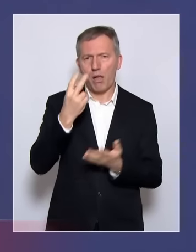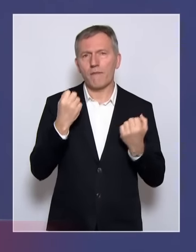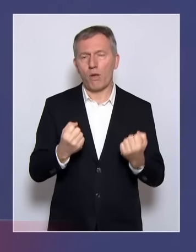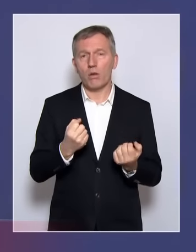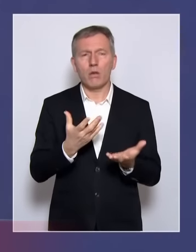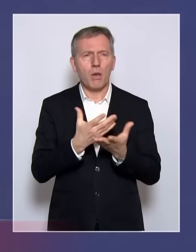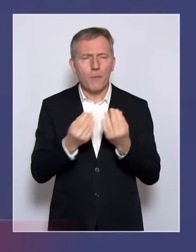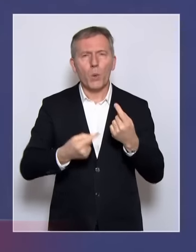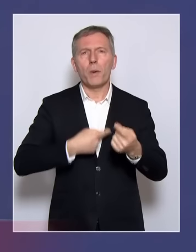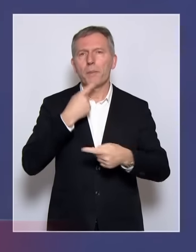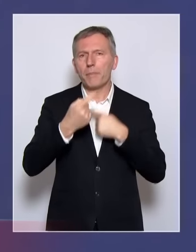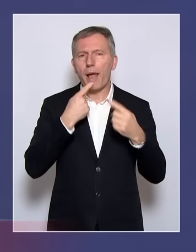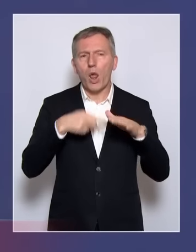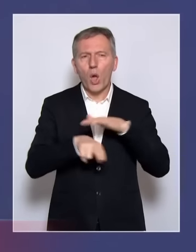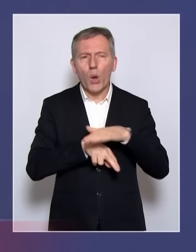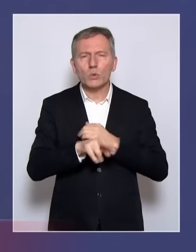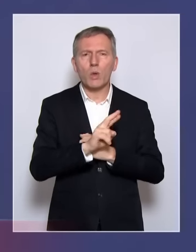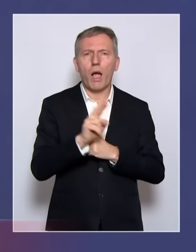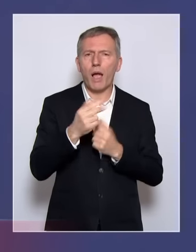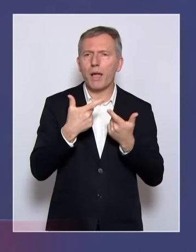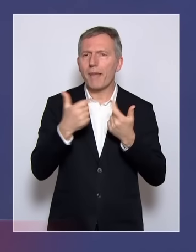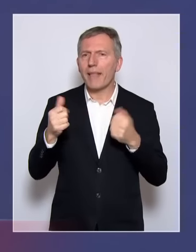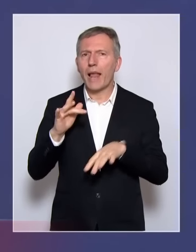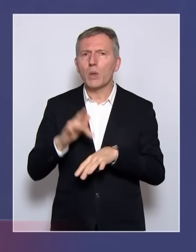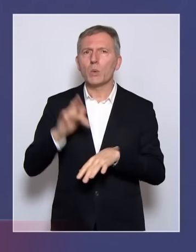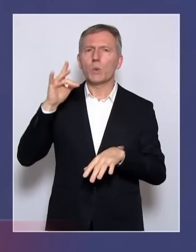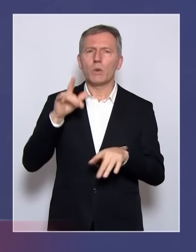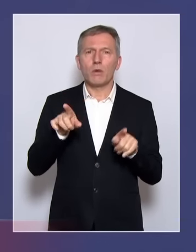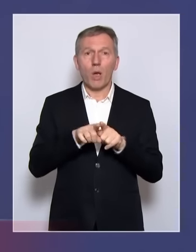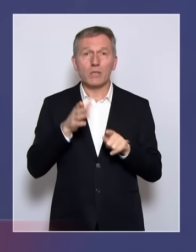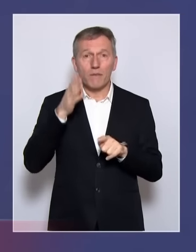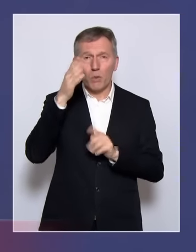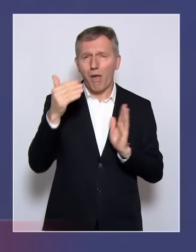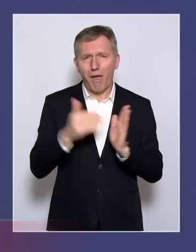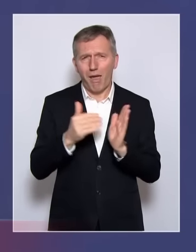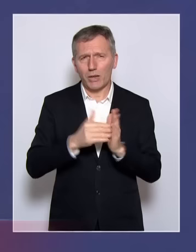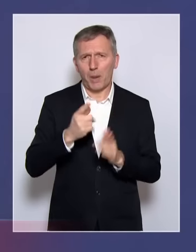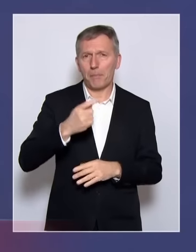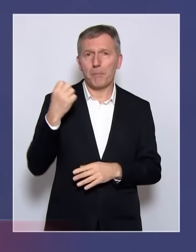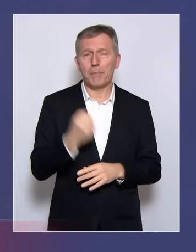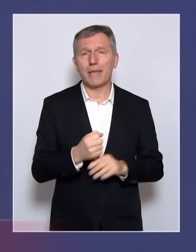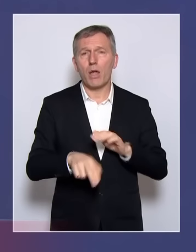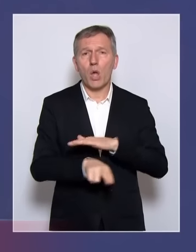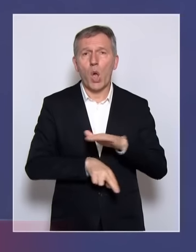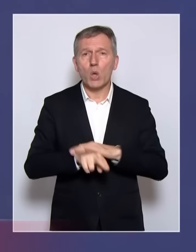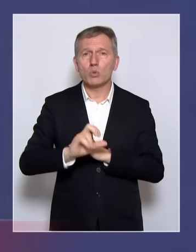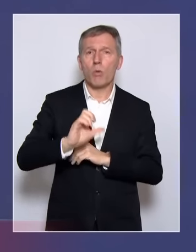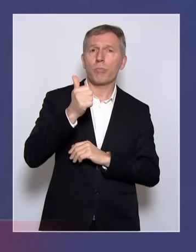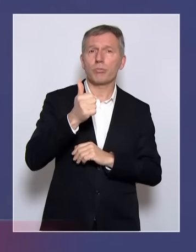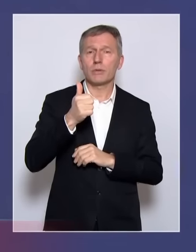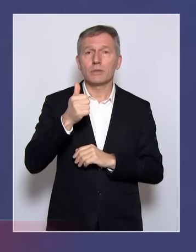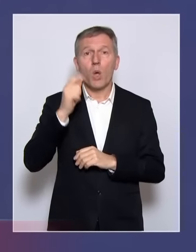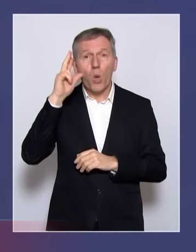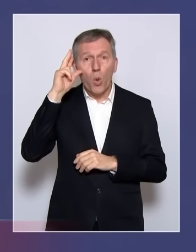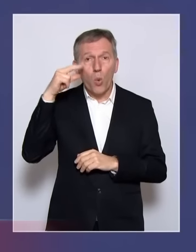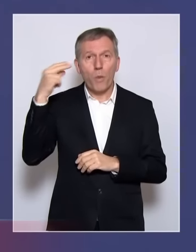J'ai beaucoup parlé de ressources rares, de matériaux critiques, mais sans doute, demain encore plus qu'aujourd'hui, la ressource la plus rare est le capital humain,